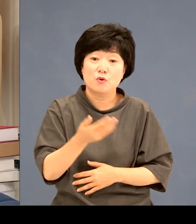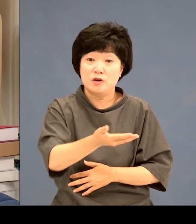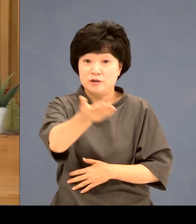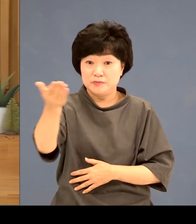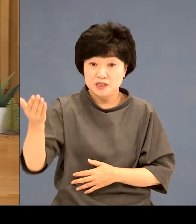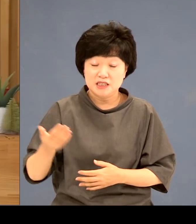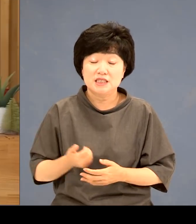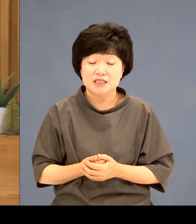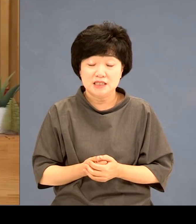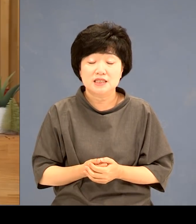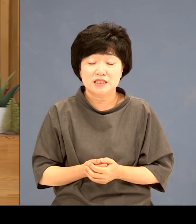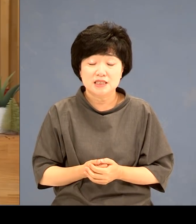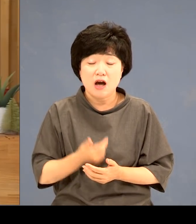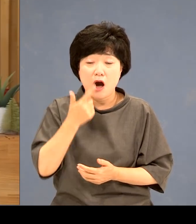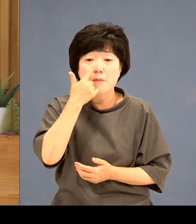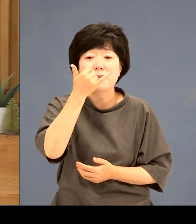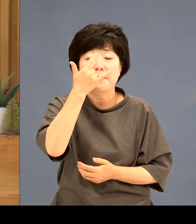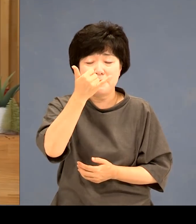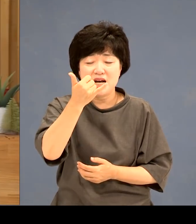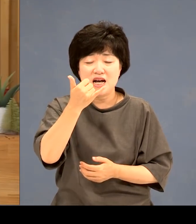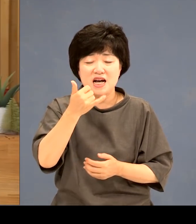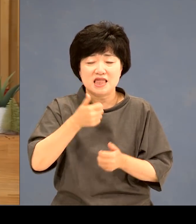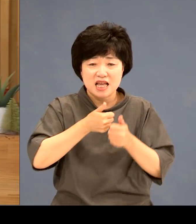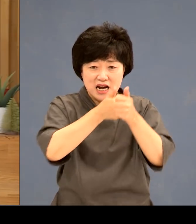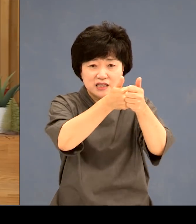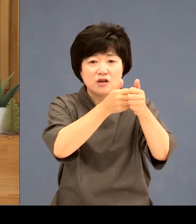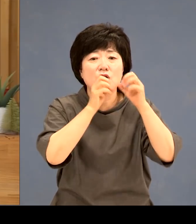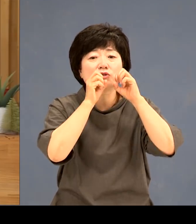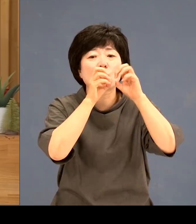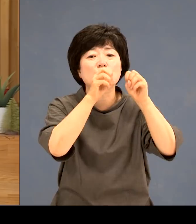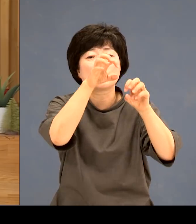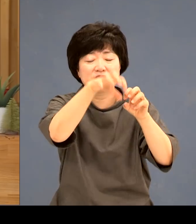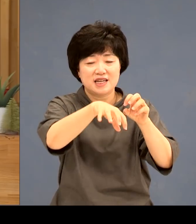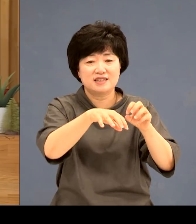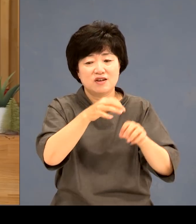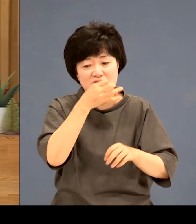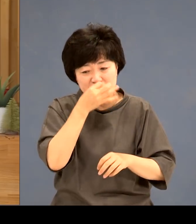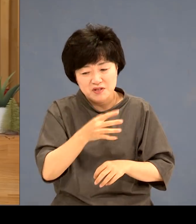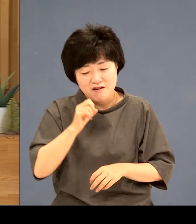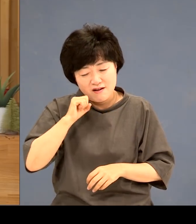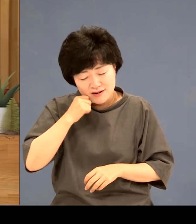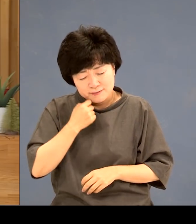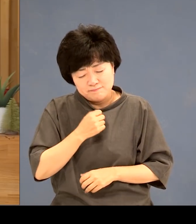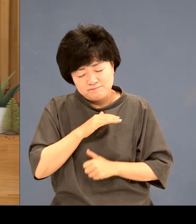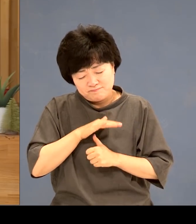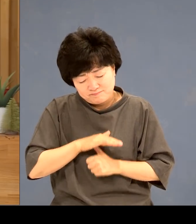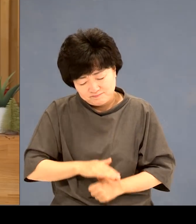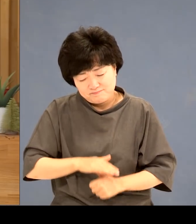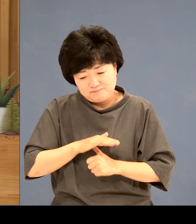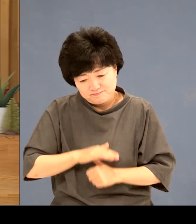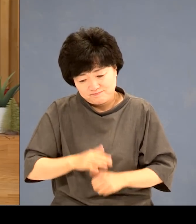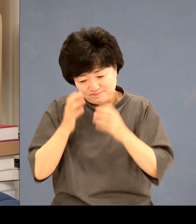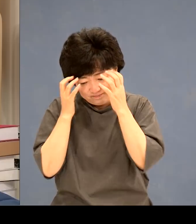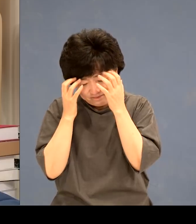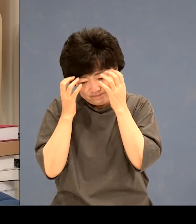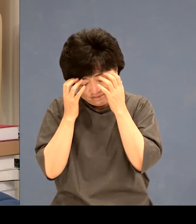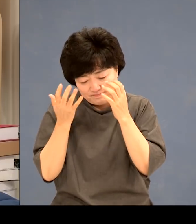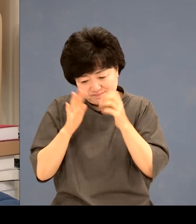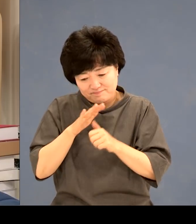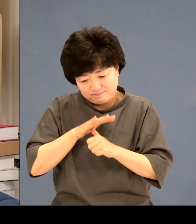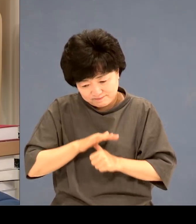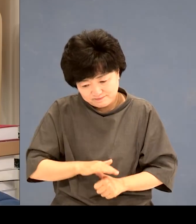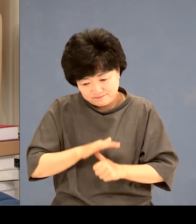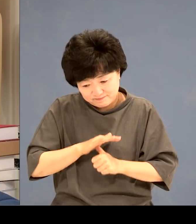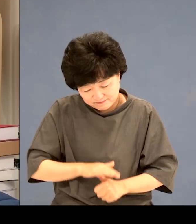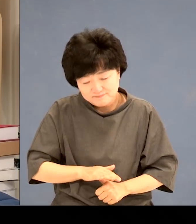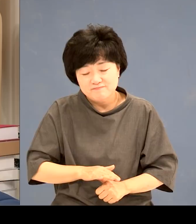사랑합니다. 그리고 여러분들이 엄마 아빠를 따라서 선교지에서 그 어렵고 힘든 시간들을 말할